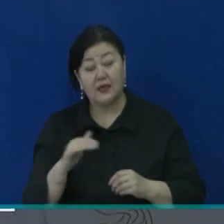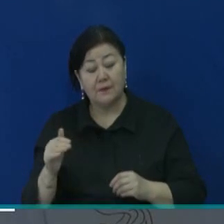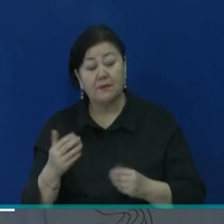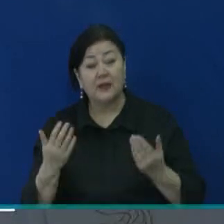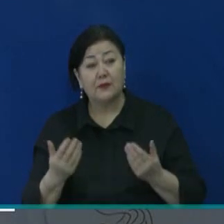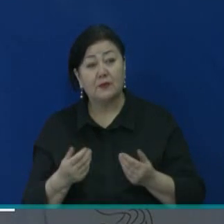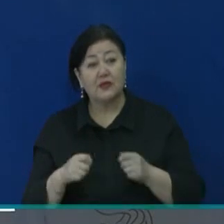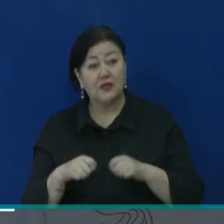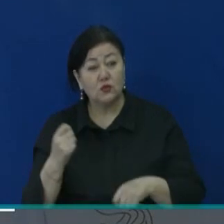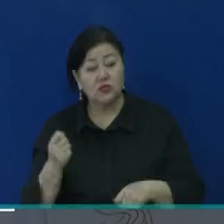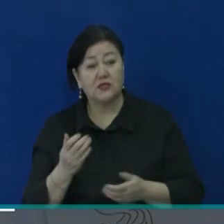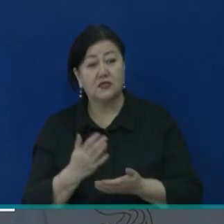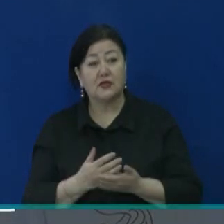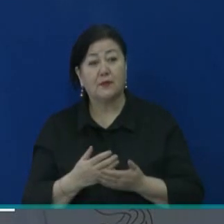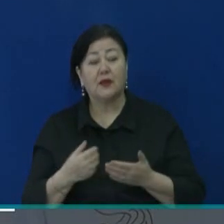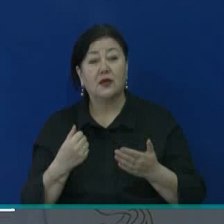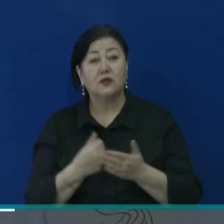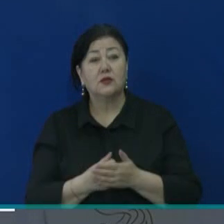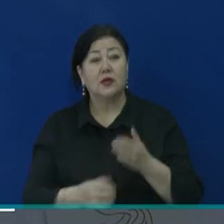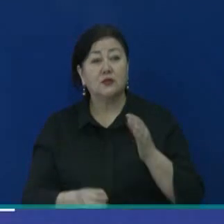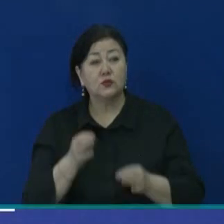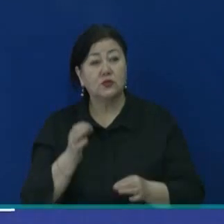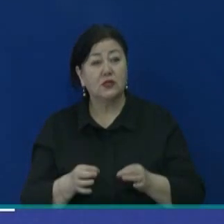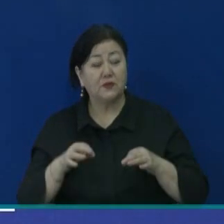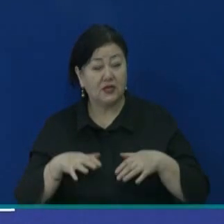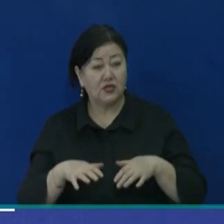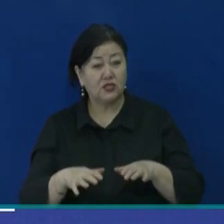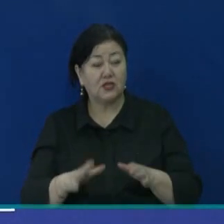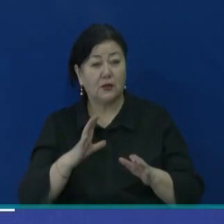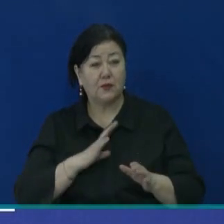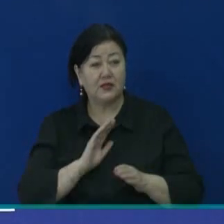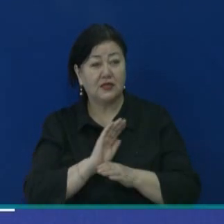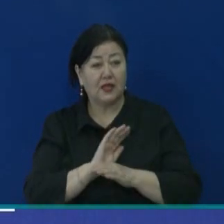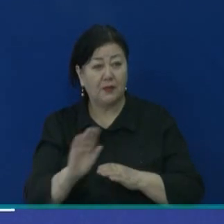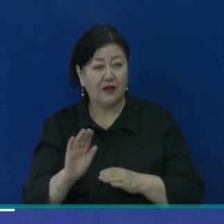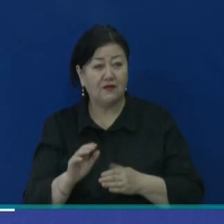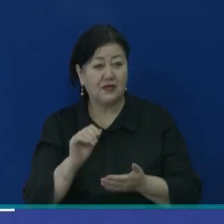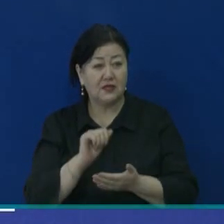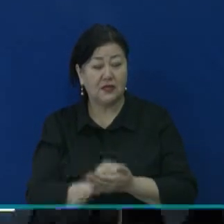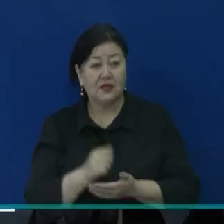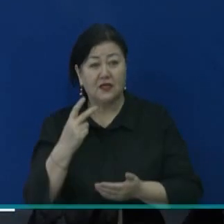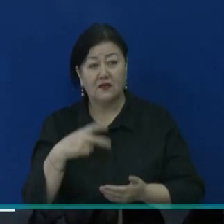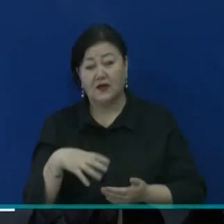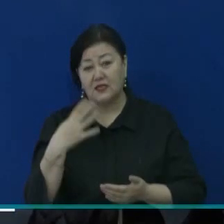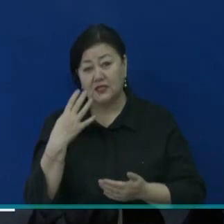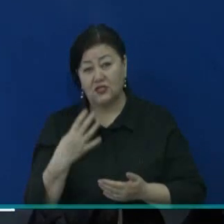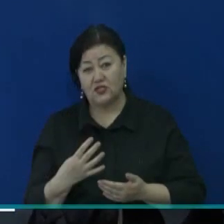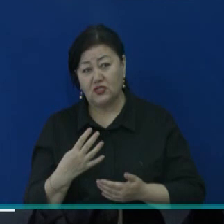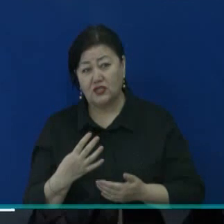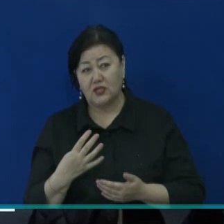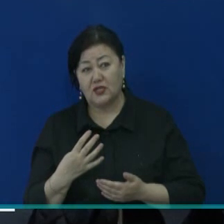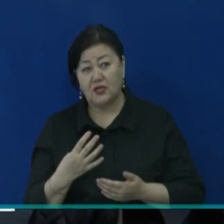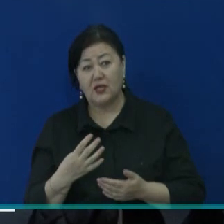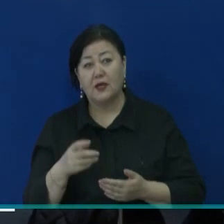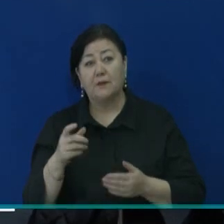Оның 32-сі әкімшілік сотқа шешім қабылдау үшін жіберілген. Тексеру шараларының қорытындысы бойынша 24 жұмыс беруші әкімшілік жауапкершілікке